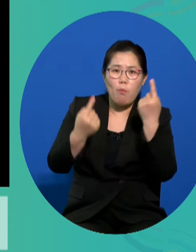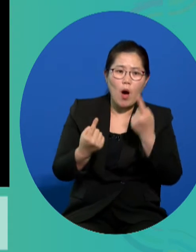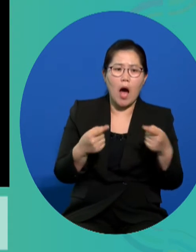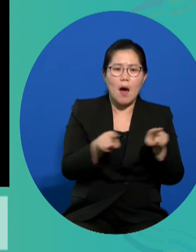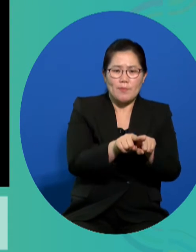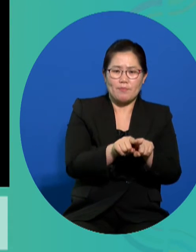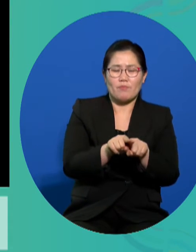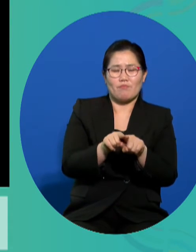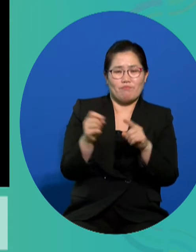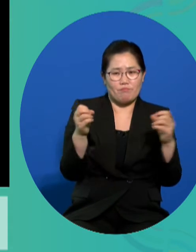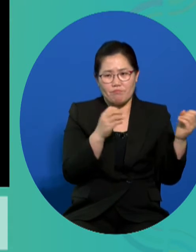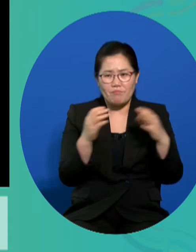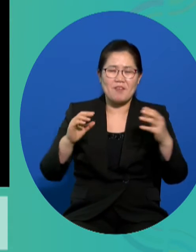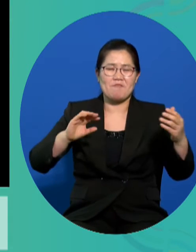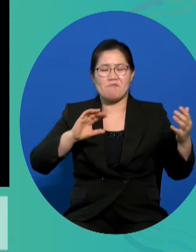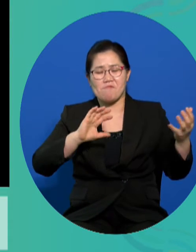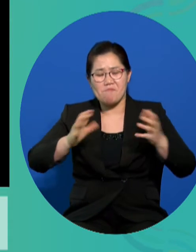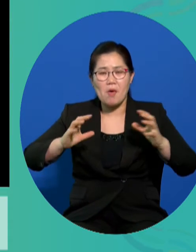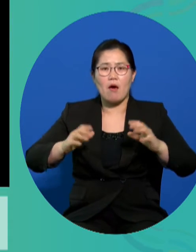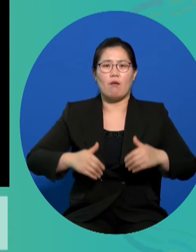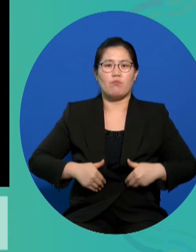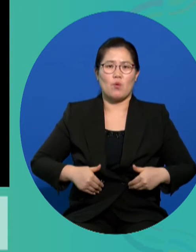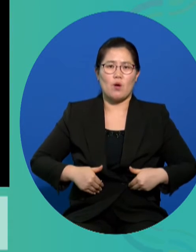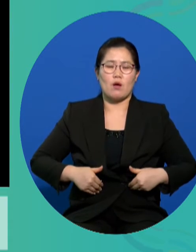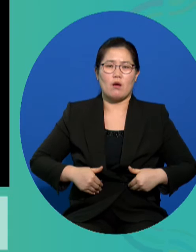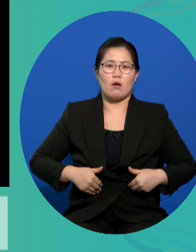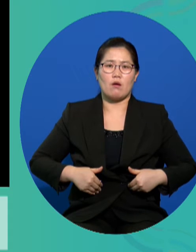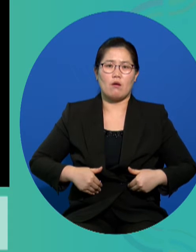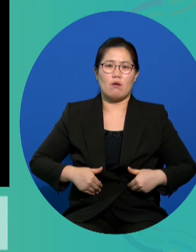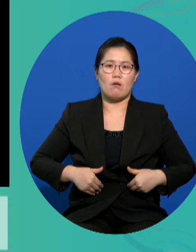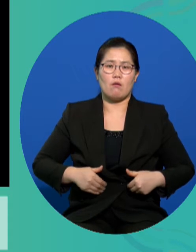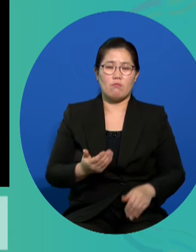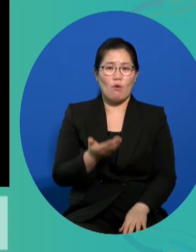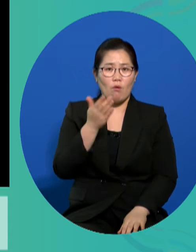부족할 건데 실질적으로 그런 부분에